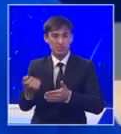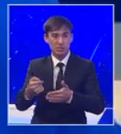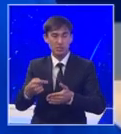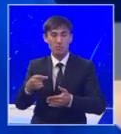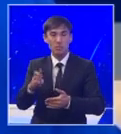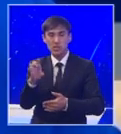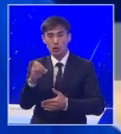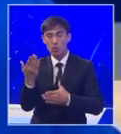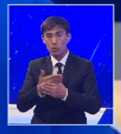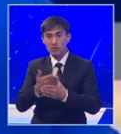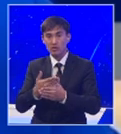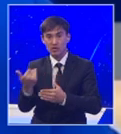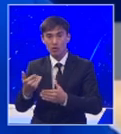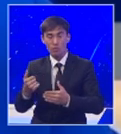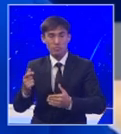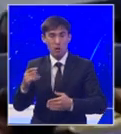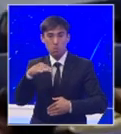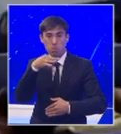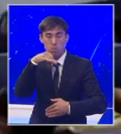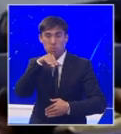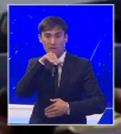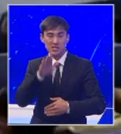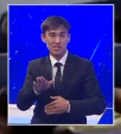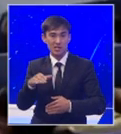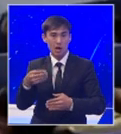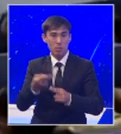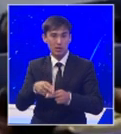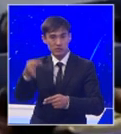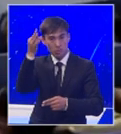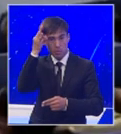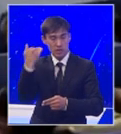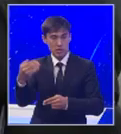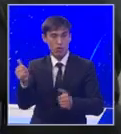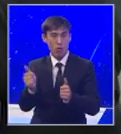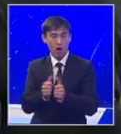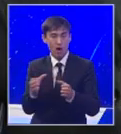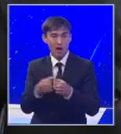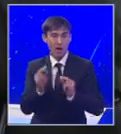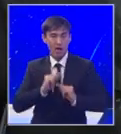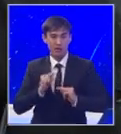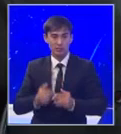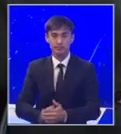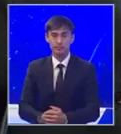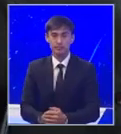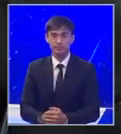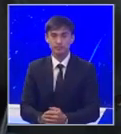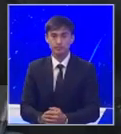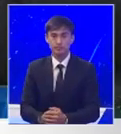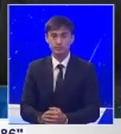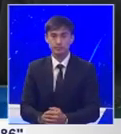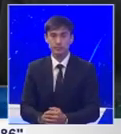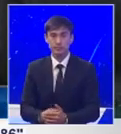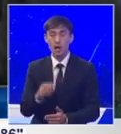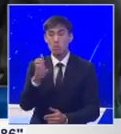куран беку помогали его настойчивость и профессионализм об этом вспоминаю и его коллеги defend me универсалов